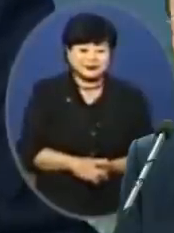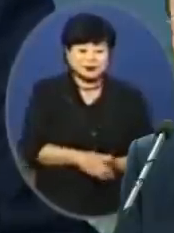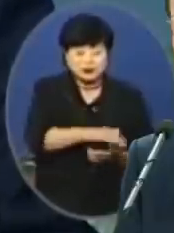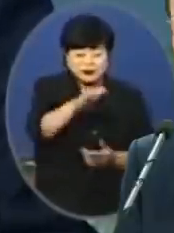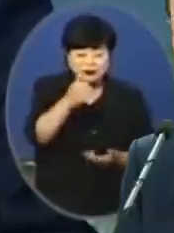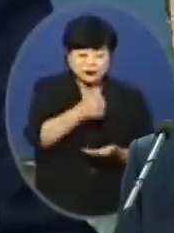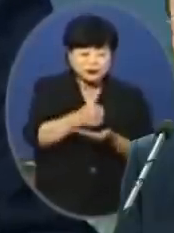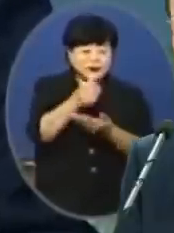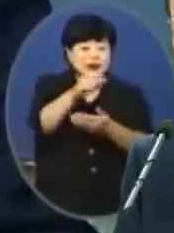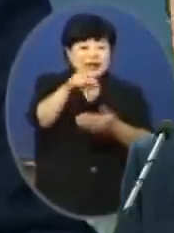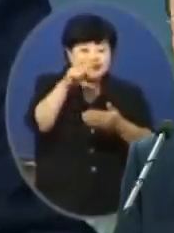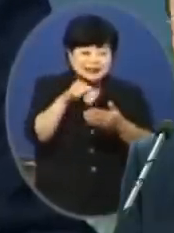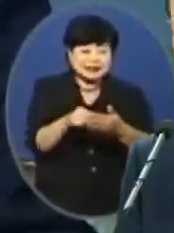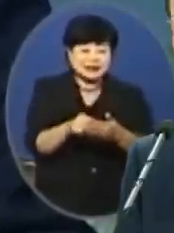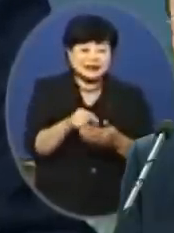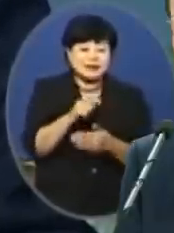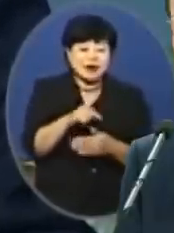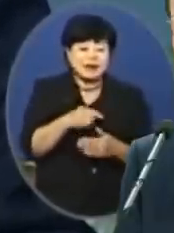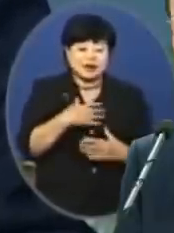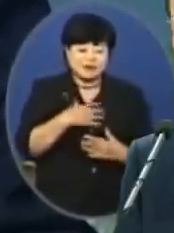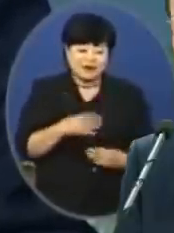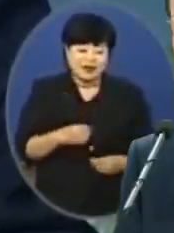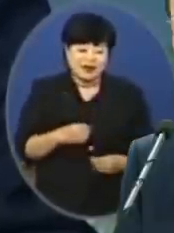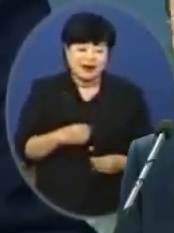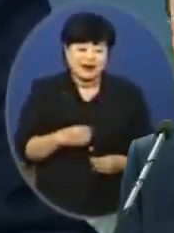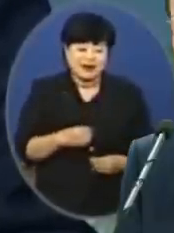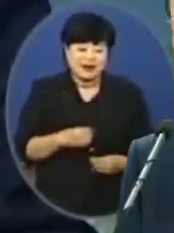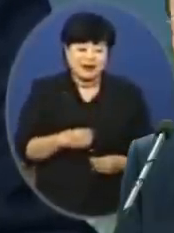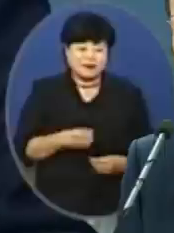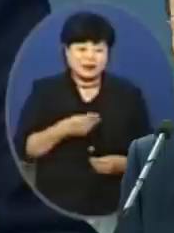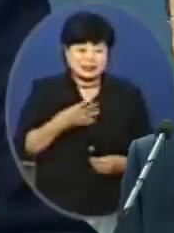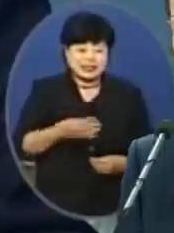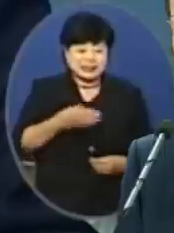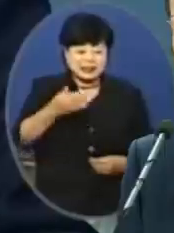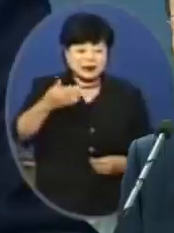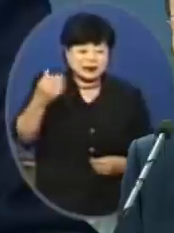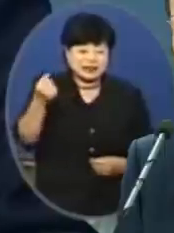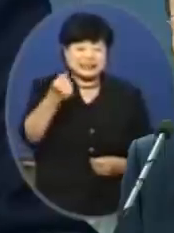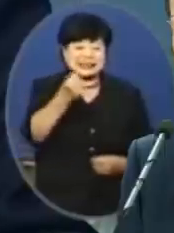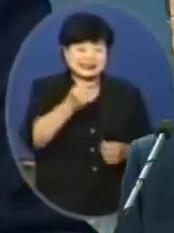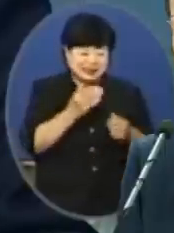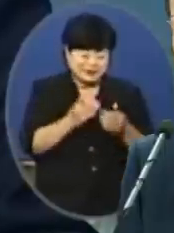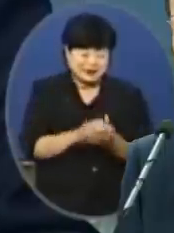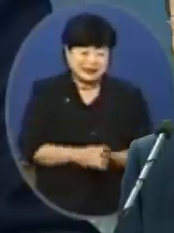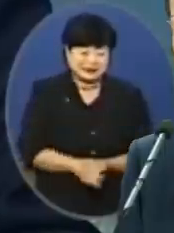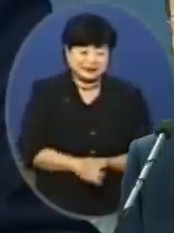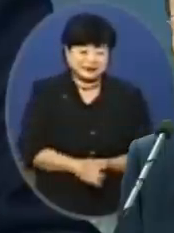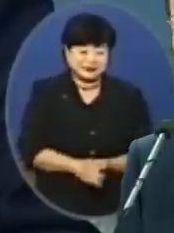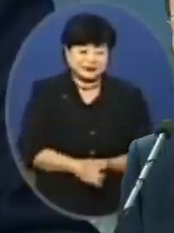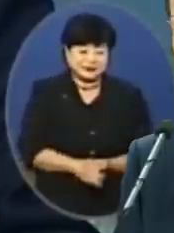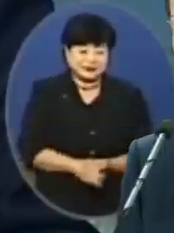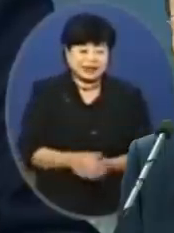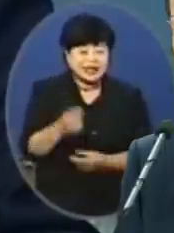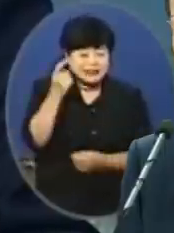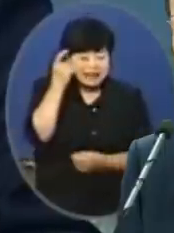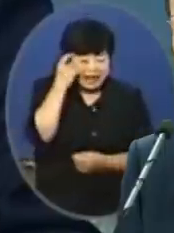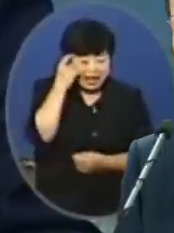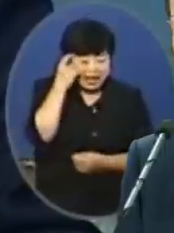우리는 주님 안에서 마음의 평안을 4차원적으로 가지기를 원하시는 것입니다.